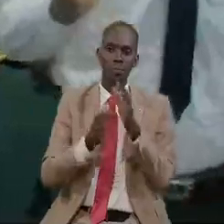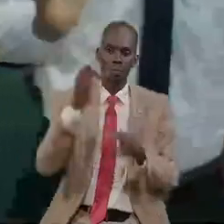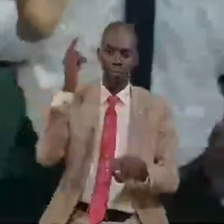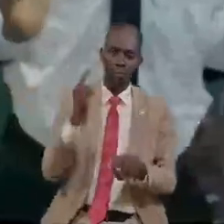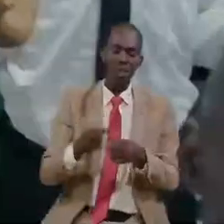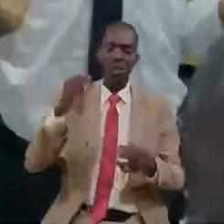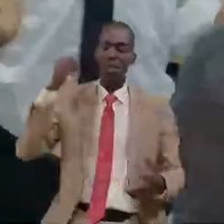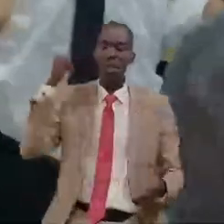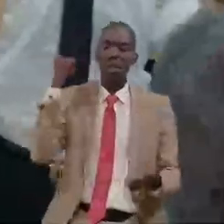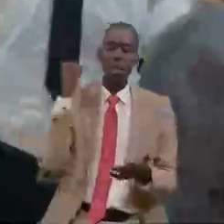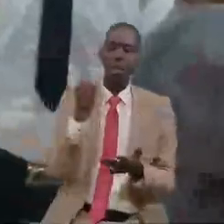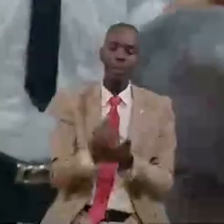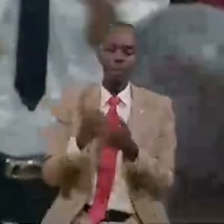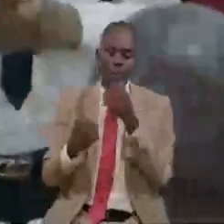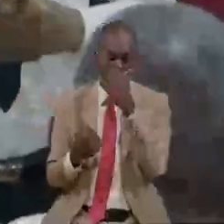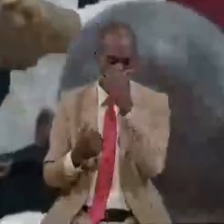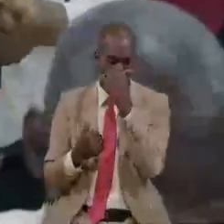Jésus-Christ.